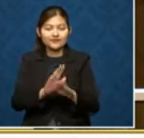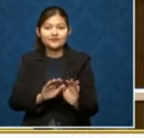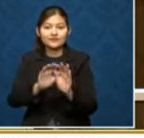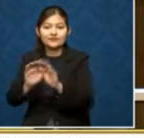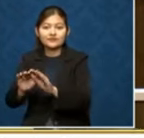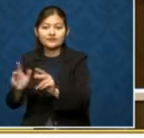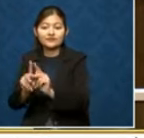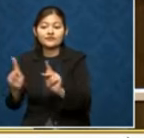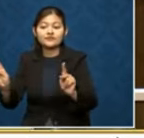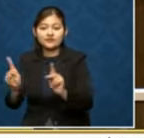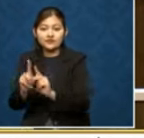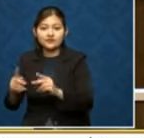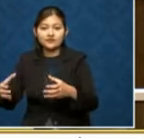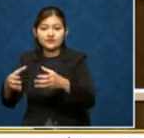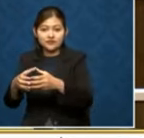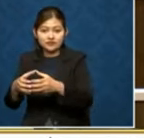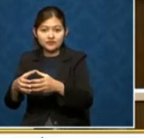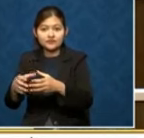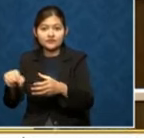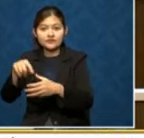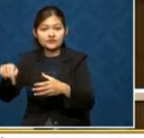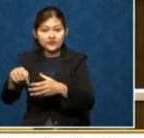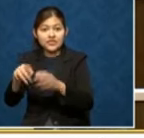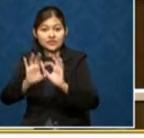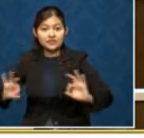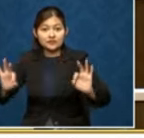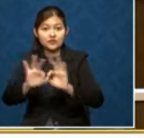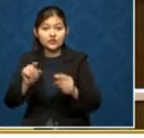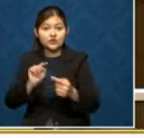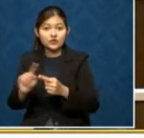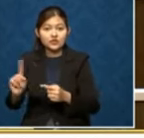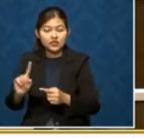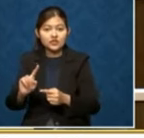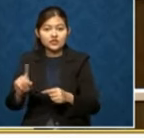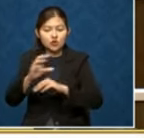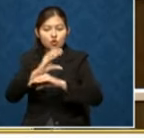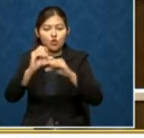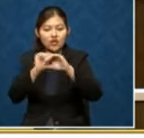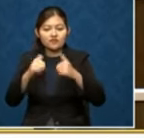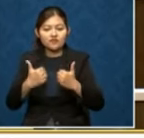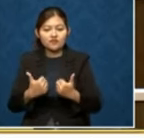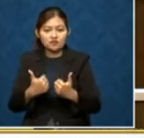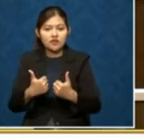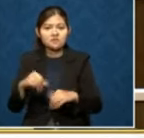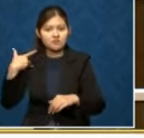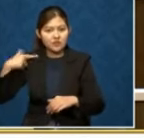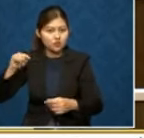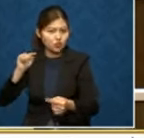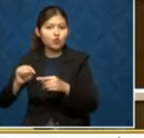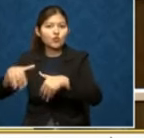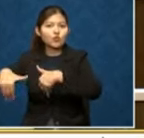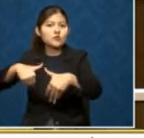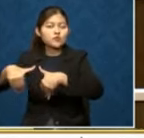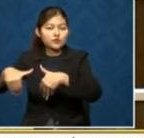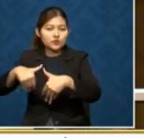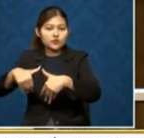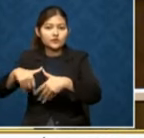ณะกรรมการที่จะตั้งในชุดนี้ว่าสิ่งหนึ่งที่สำคัญที่สุดโครงการนี้เป็นโครงการที่มีประโยชน์กับพี่น้องประชาช